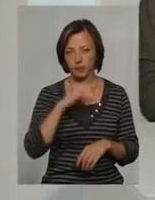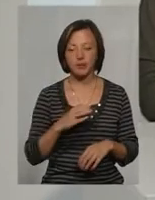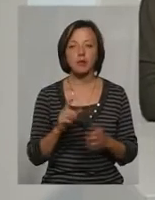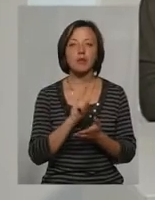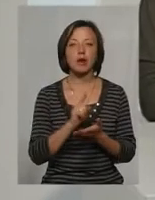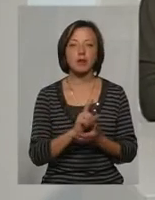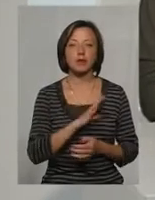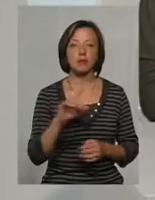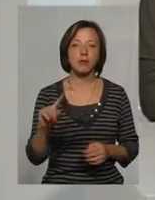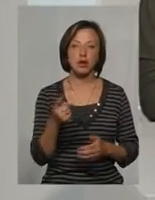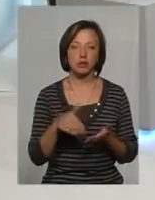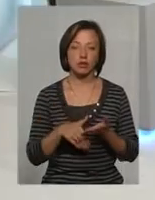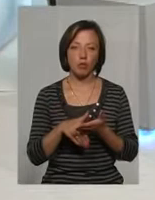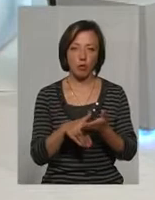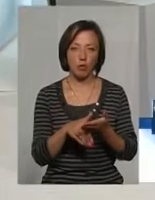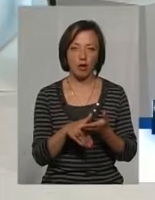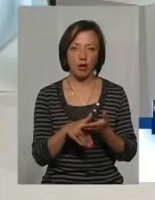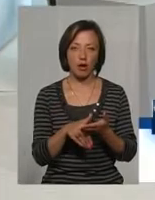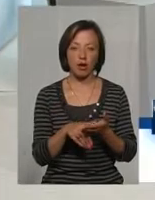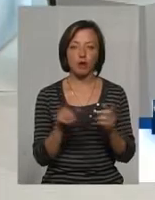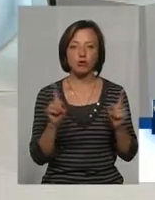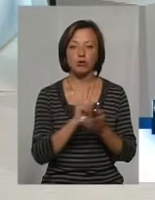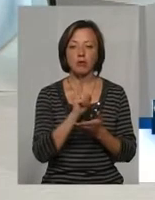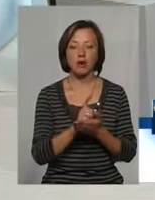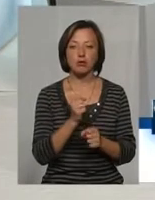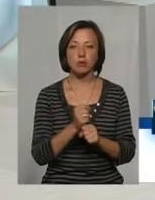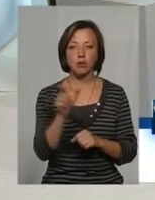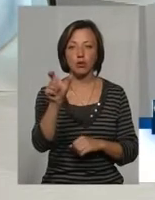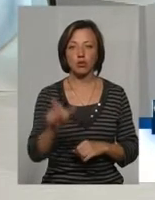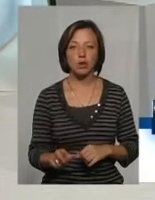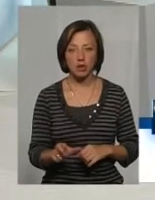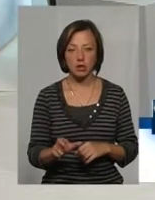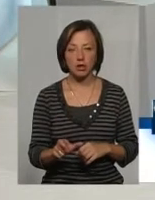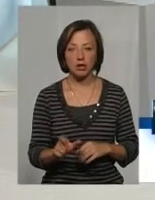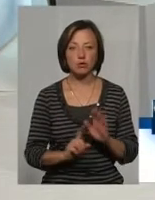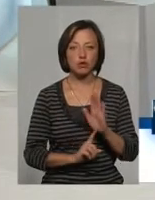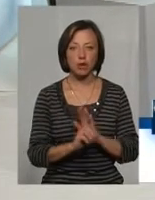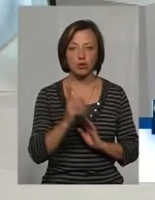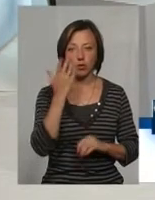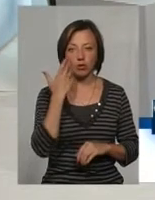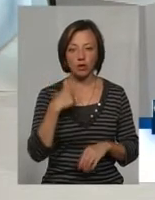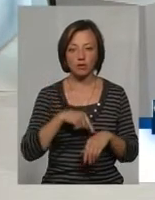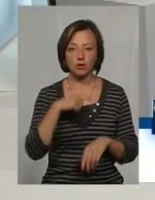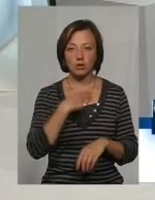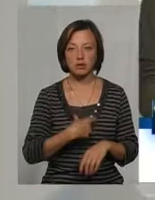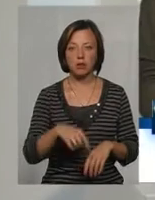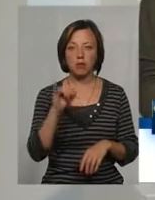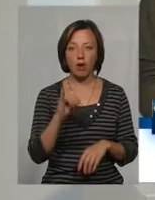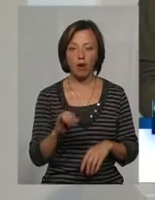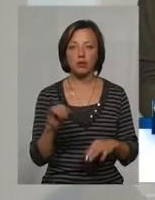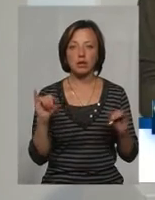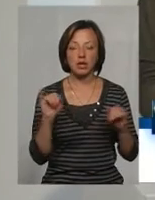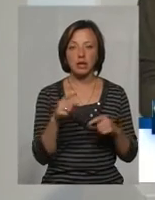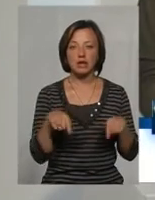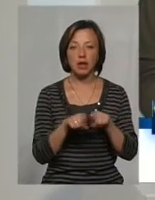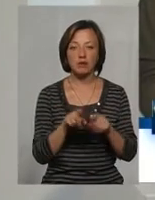має бути перша допомога? А що має зробити людина ну, самого початку, коли відчула себе погано? І також